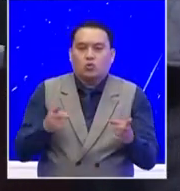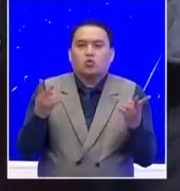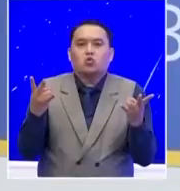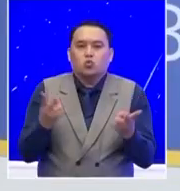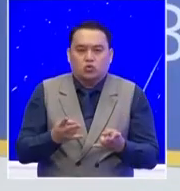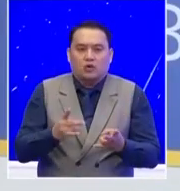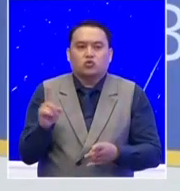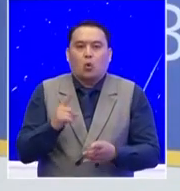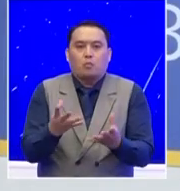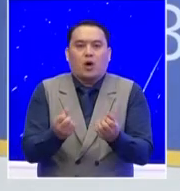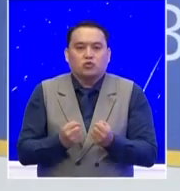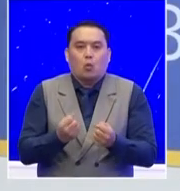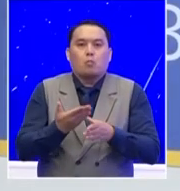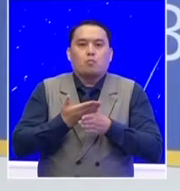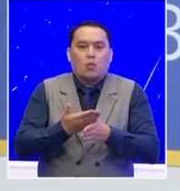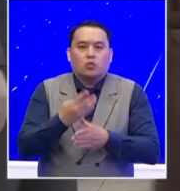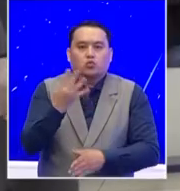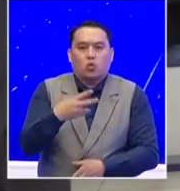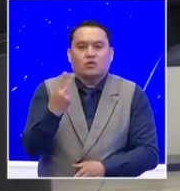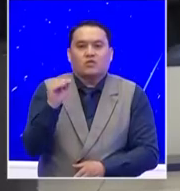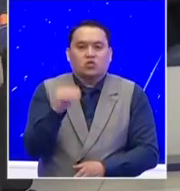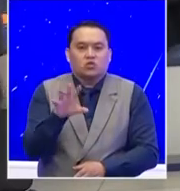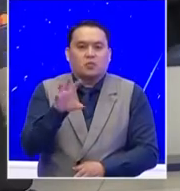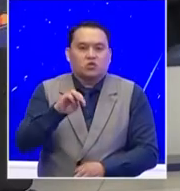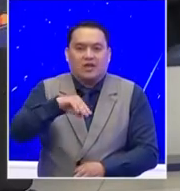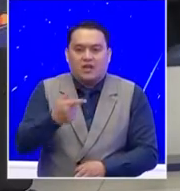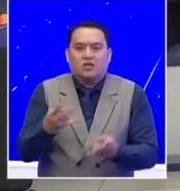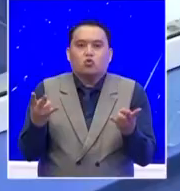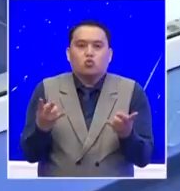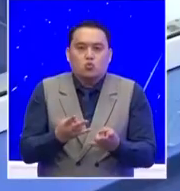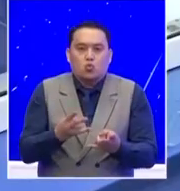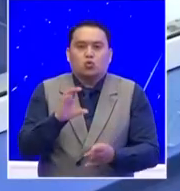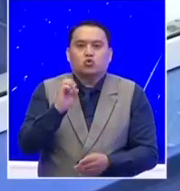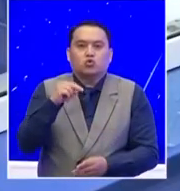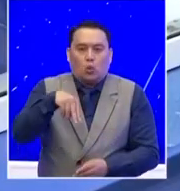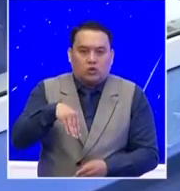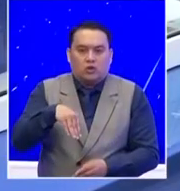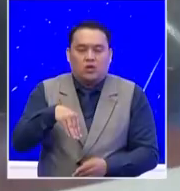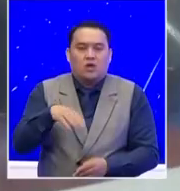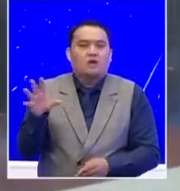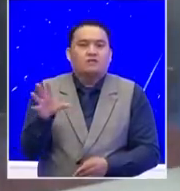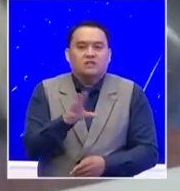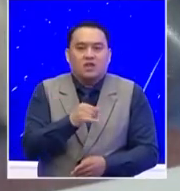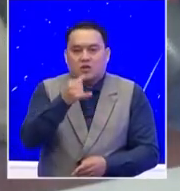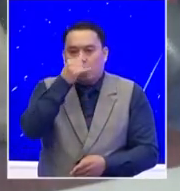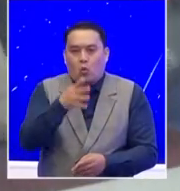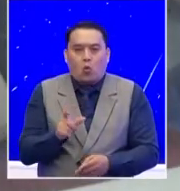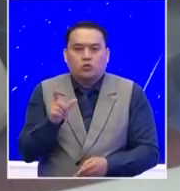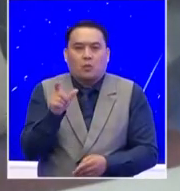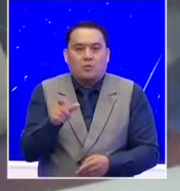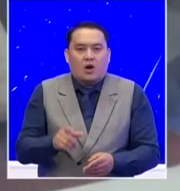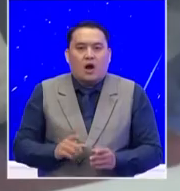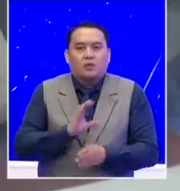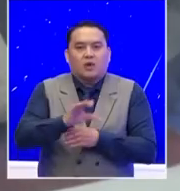вынуждены. Чтобы получить соцпомощь в размере 42 500, необходим лицевой счет. Увы, без него денег на карточку никто